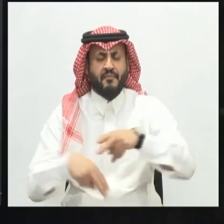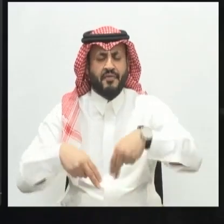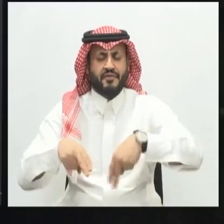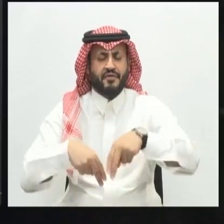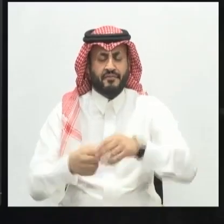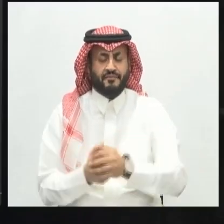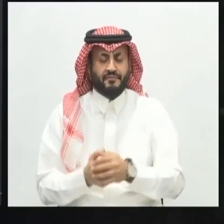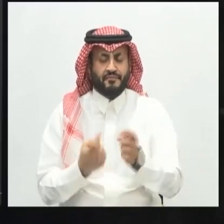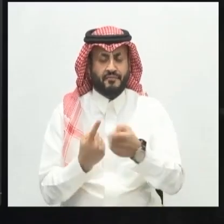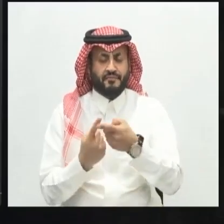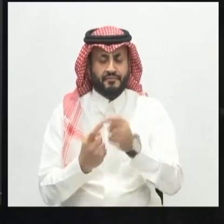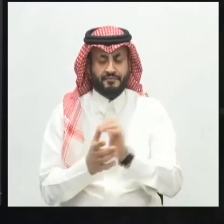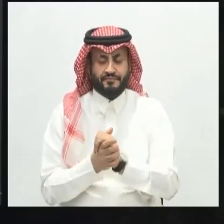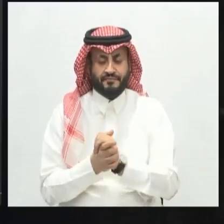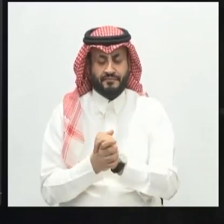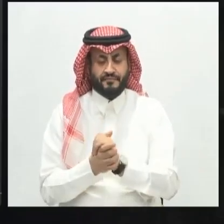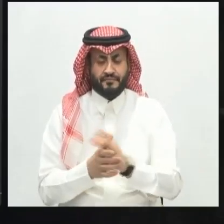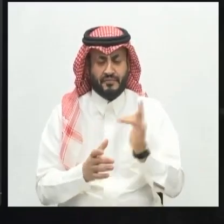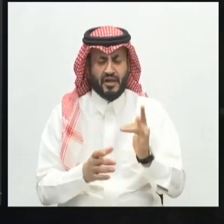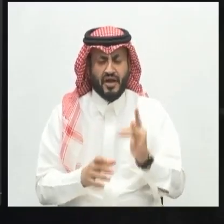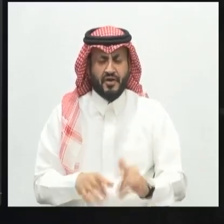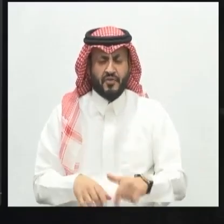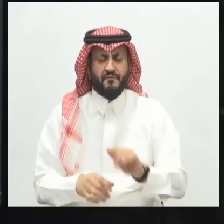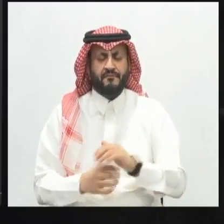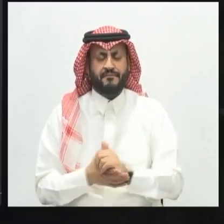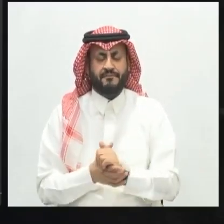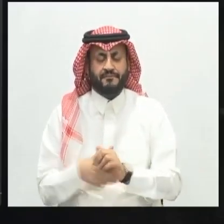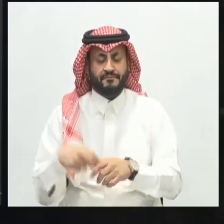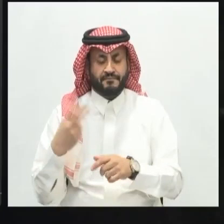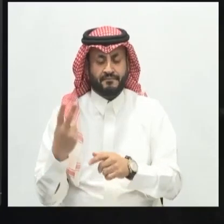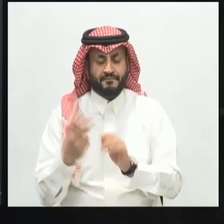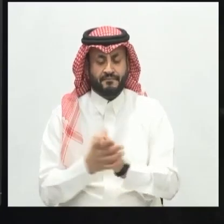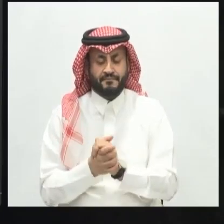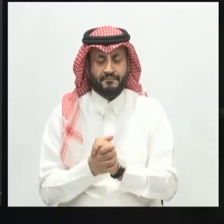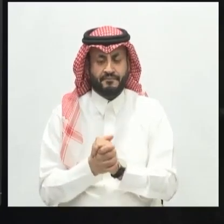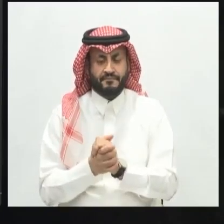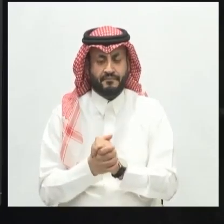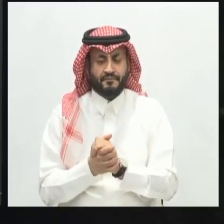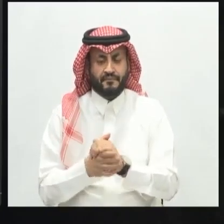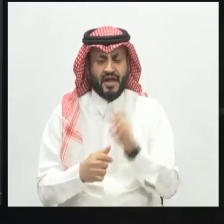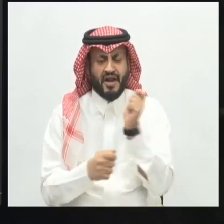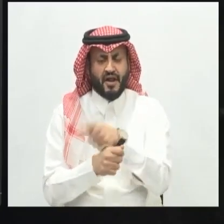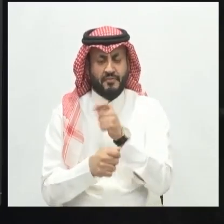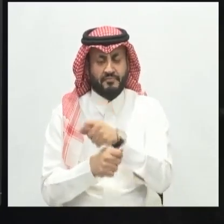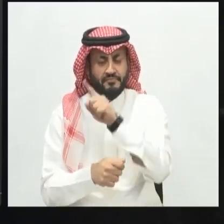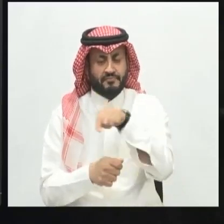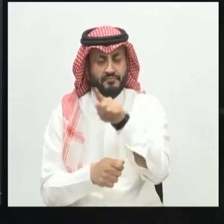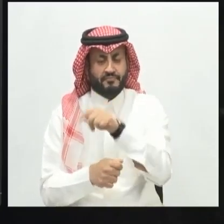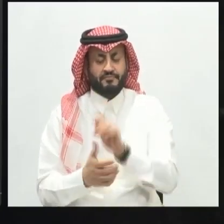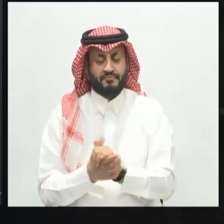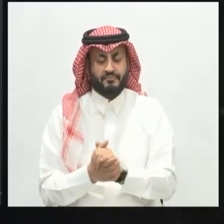اولها بارك الله فيكم عدم الجلوس في الطريق ثانيا عدم رمي النفايات في